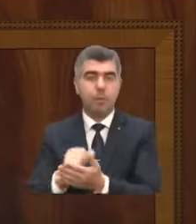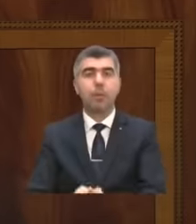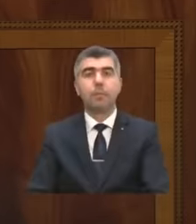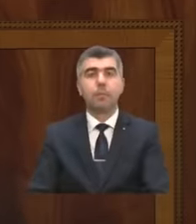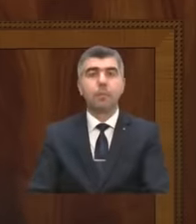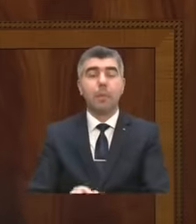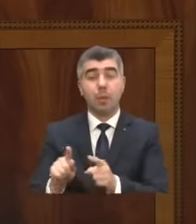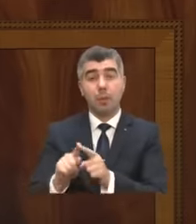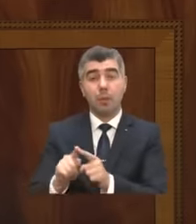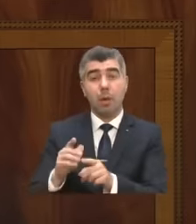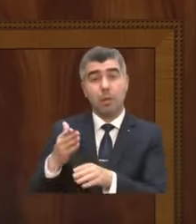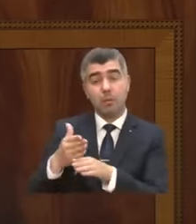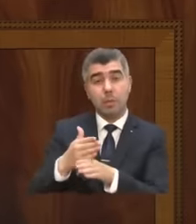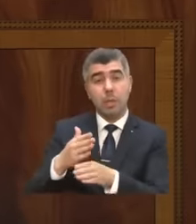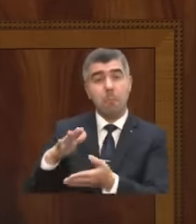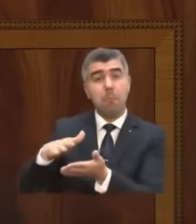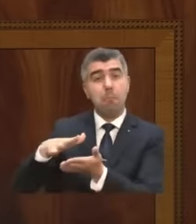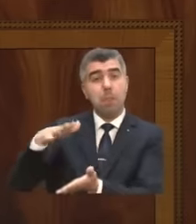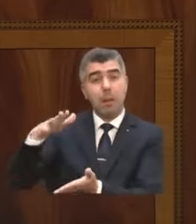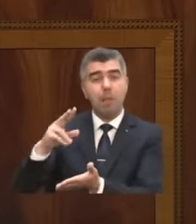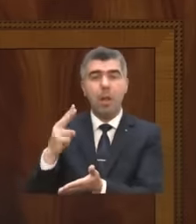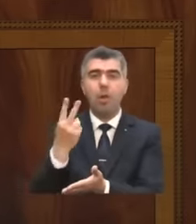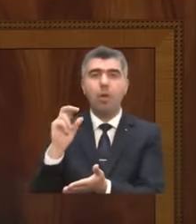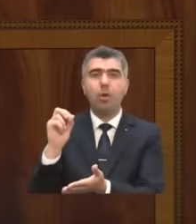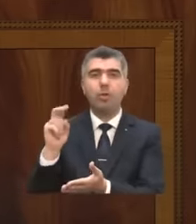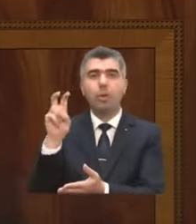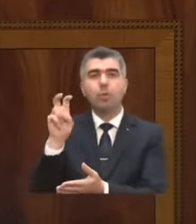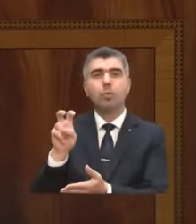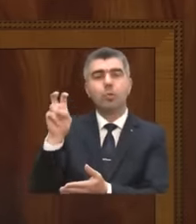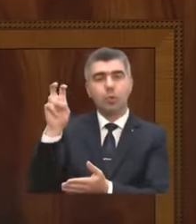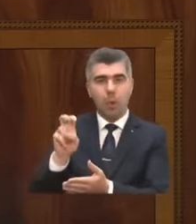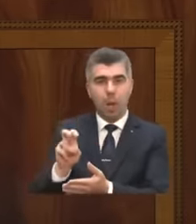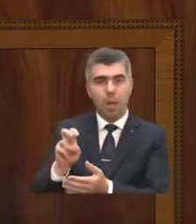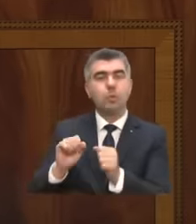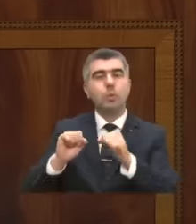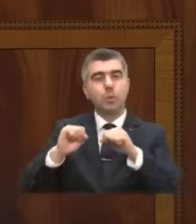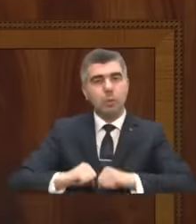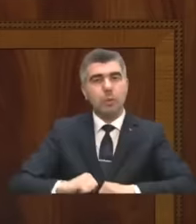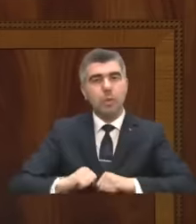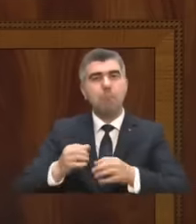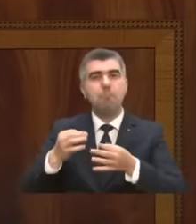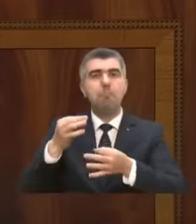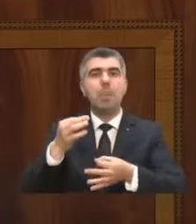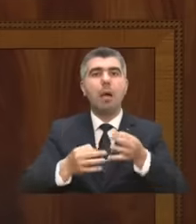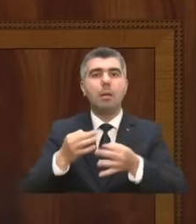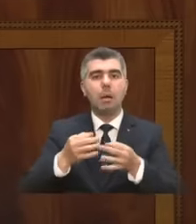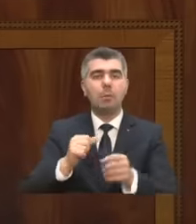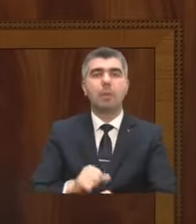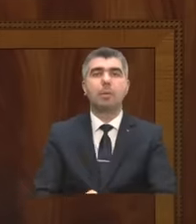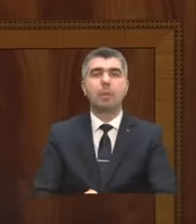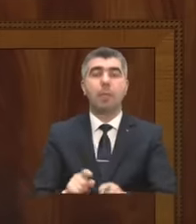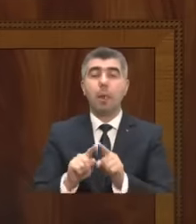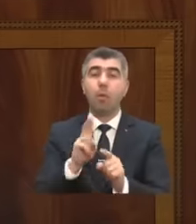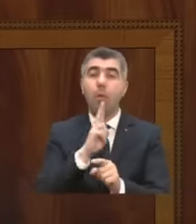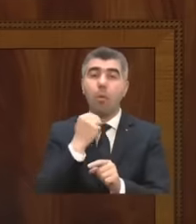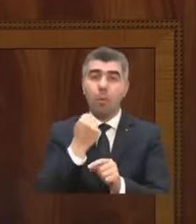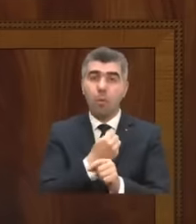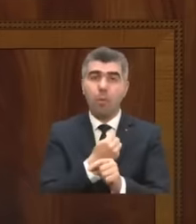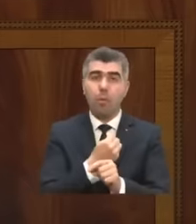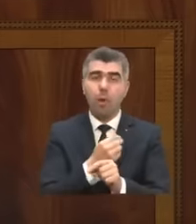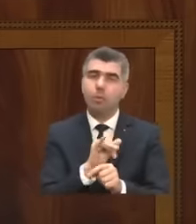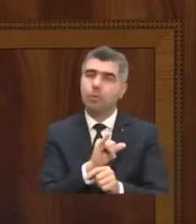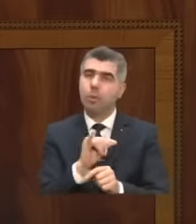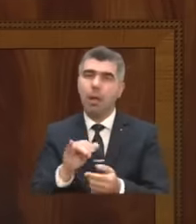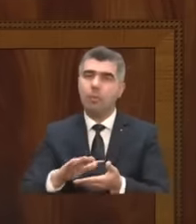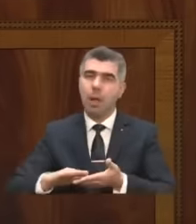الساعه كان البرميل واصل ل 20 دولار، وهو الطلب طبعا اللي استجابت له المحكمه على الفور، لكن الحكومه لم تولي اهميه لهذا